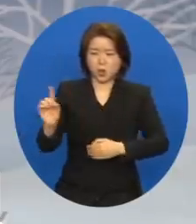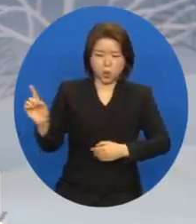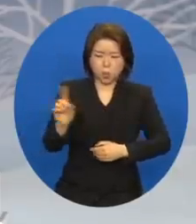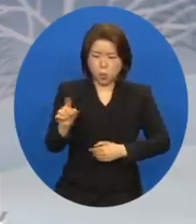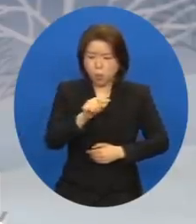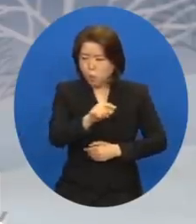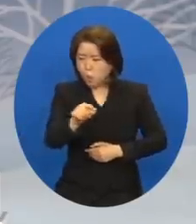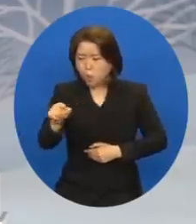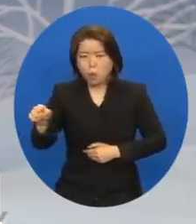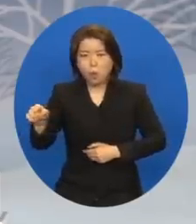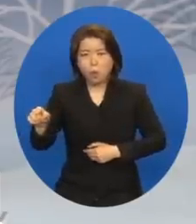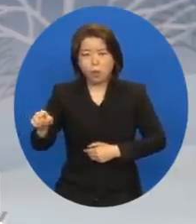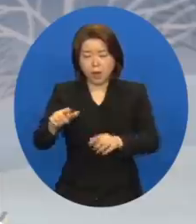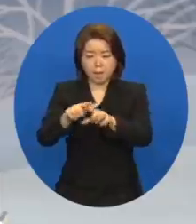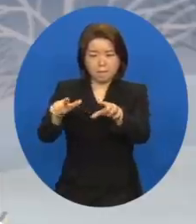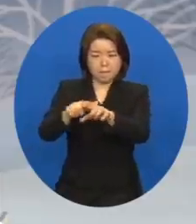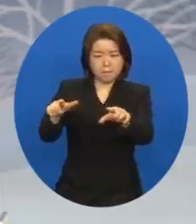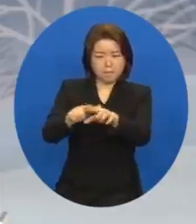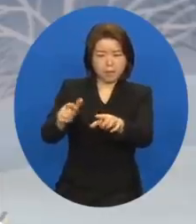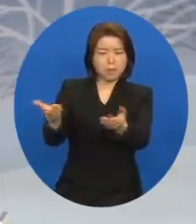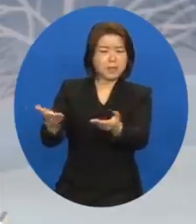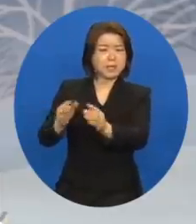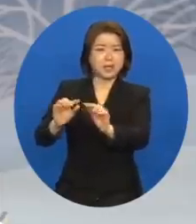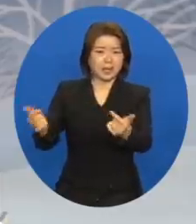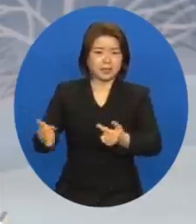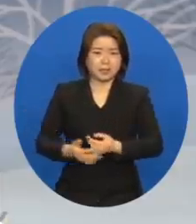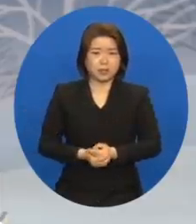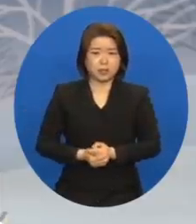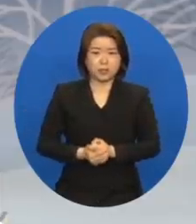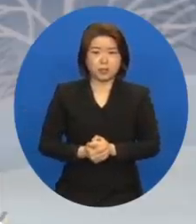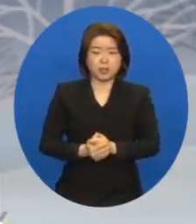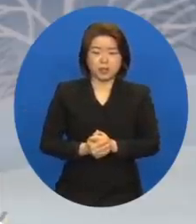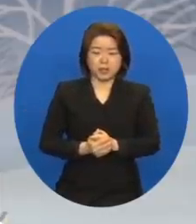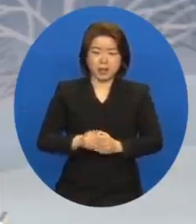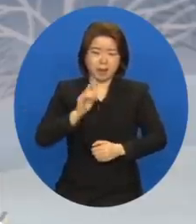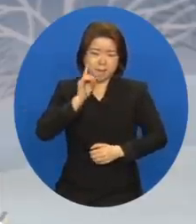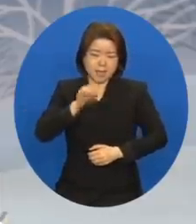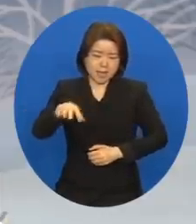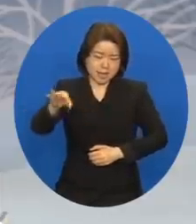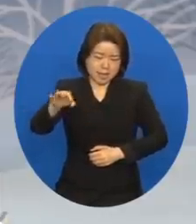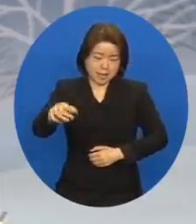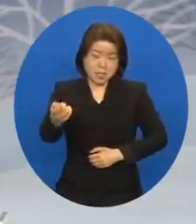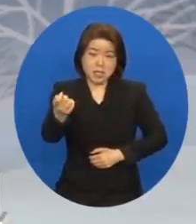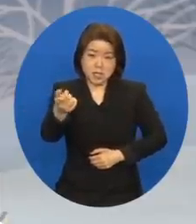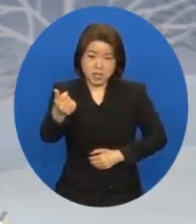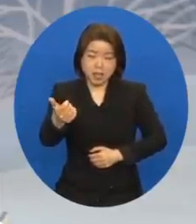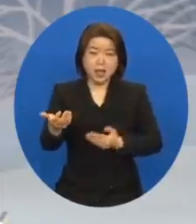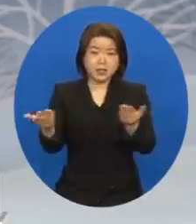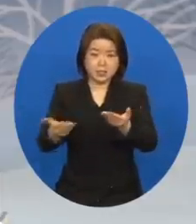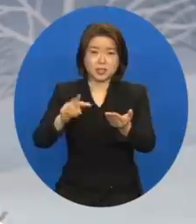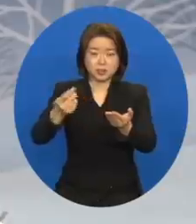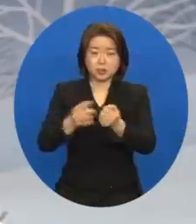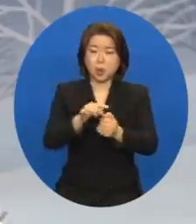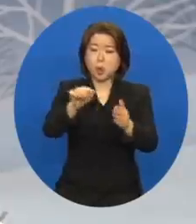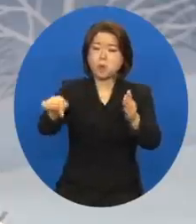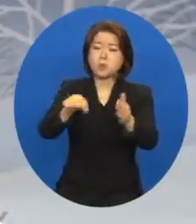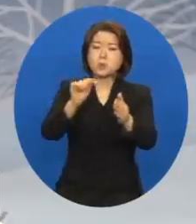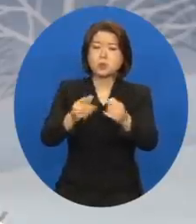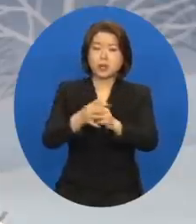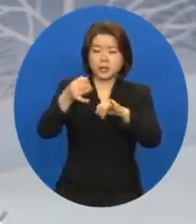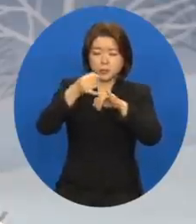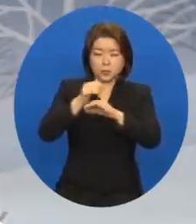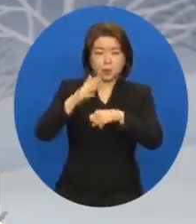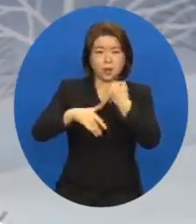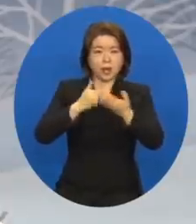것도 다 평범한 일이 아닙니다. 아주 작은 일조차도 거기에는 반드시